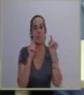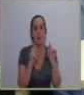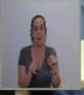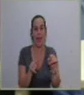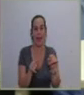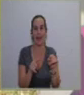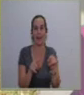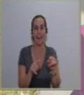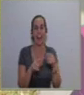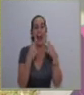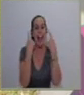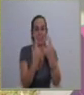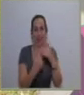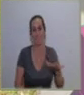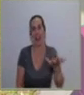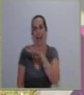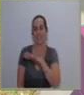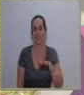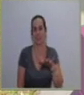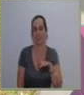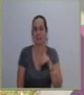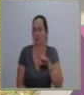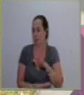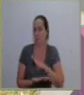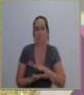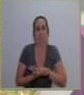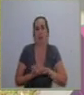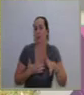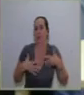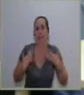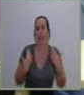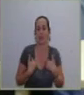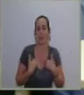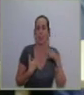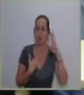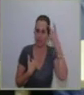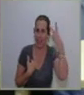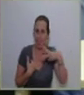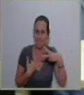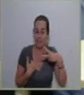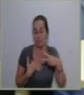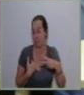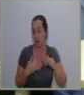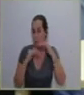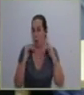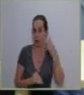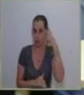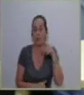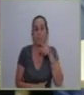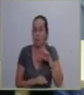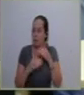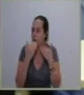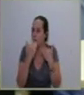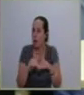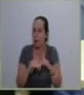ולסביבה. לעצמך ולסביבה. הקטע הזה פשוט ריגש אותי. טוב, שלומית הבינה את הקטע, אז אנחנו פחות. בוא לא, נבוא... לא, לא, זה אחד